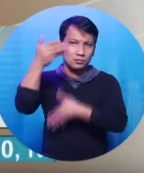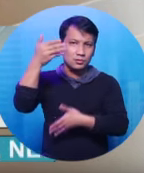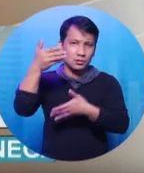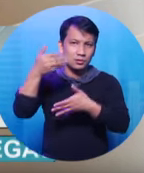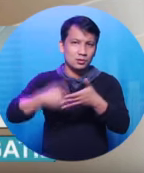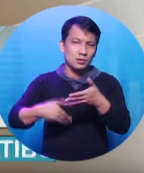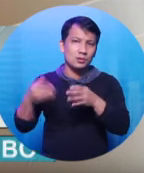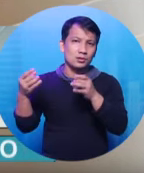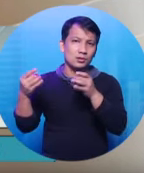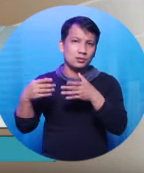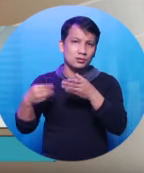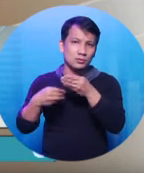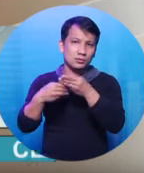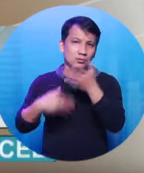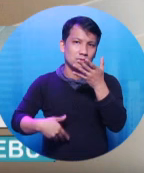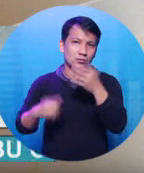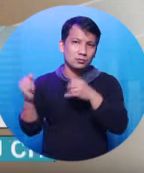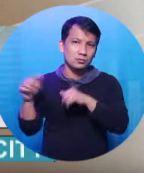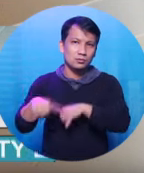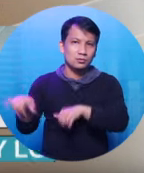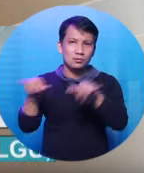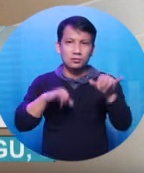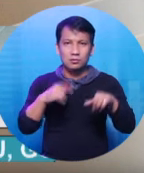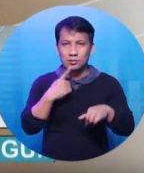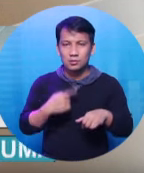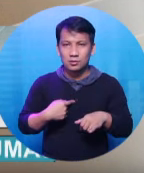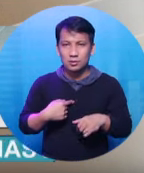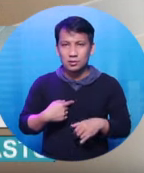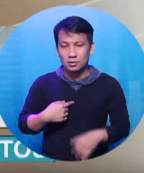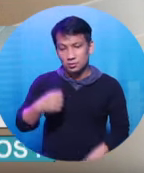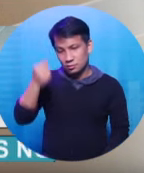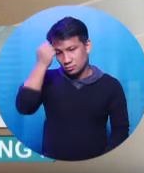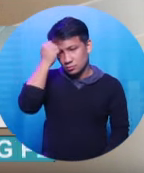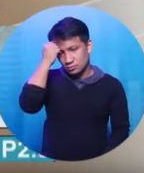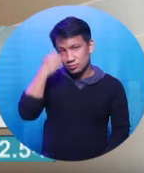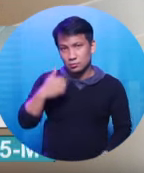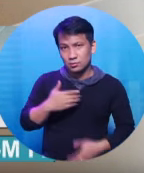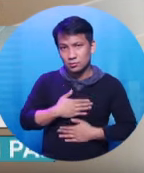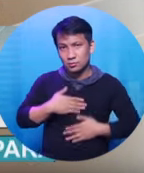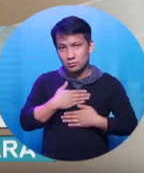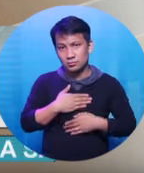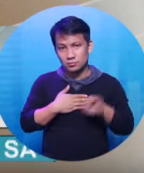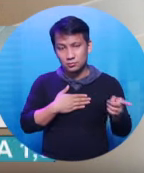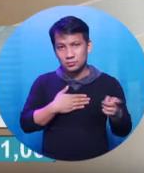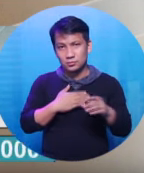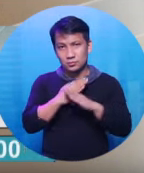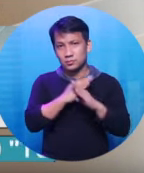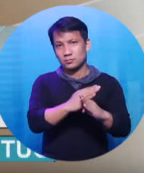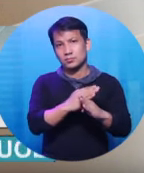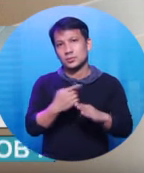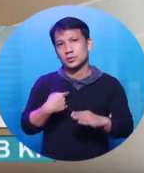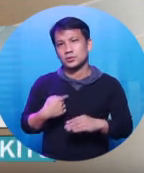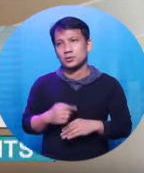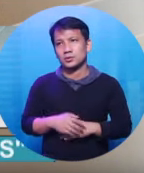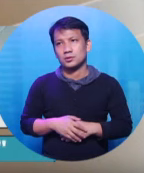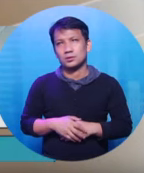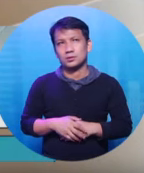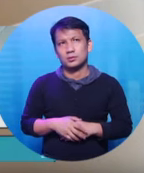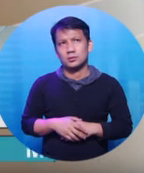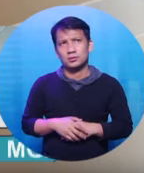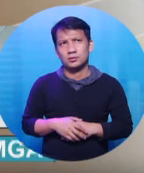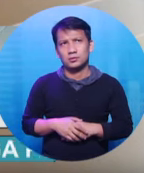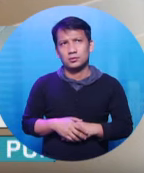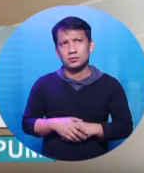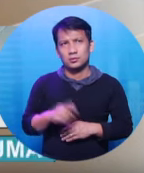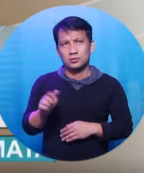end of his comment, last comment that he did, he said, I was bobo and happy na daw ba ako. And then he blocked me. Okay, sandali po,